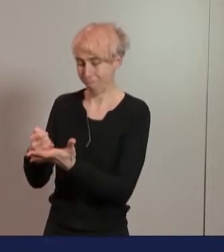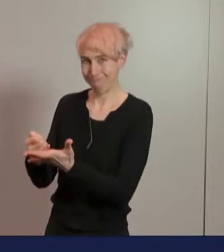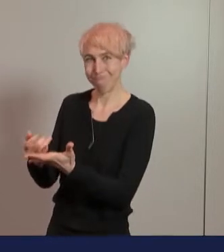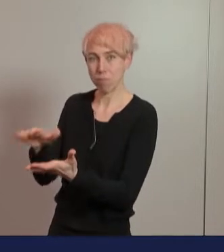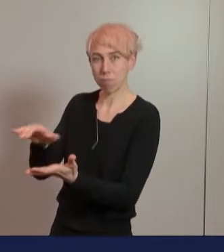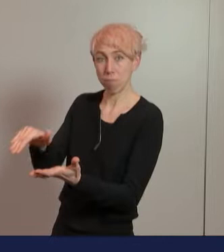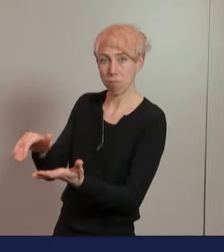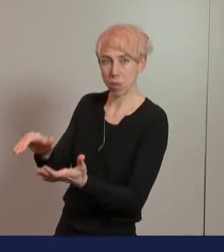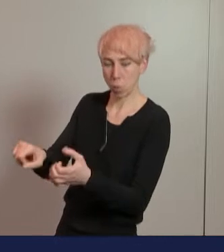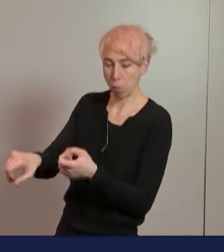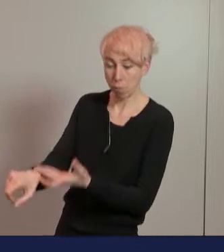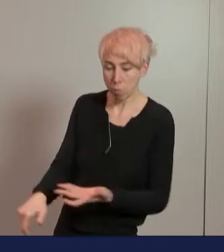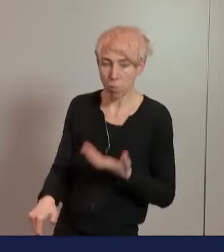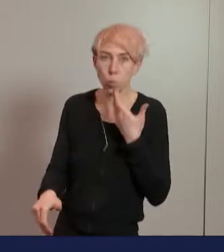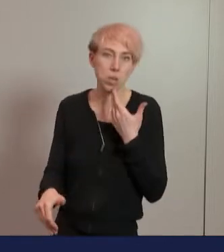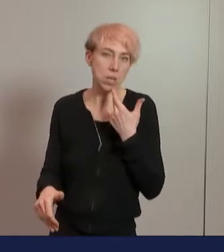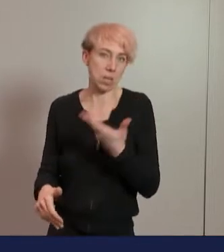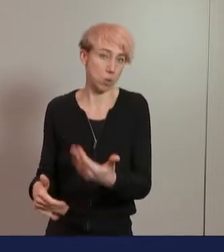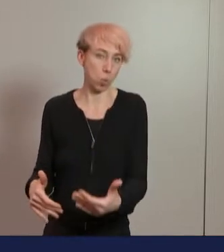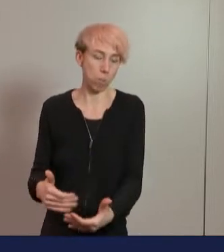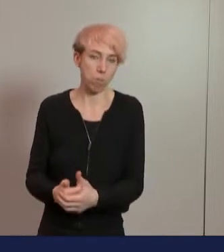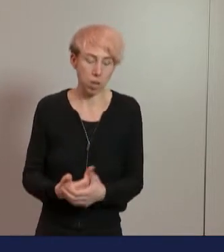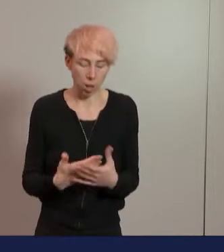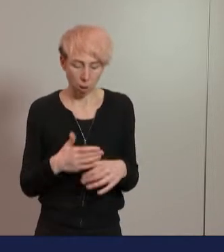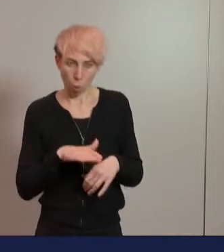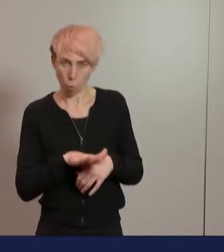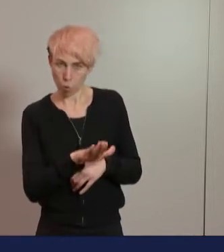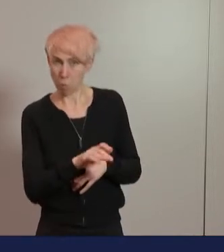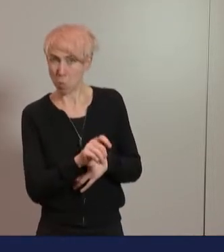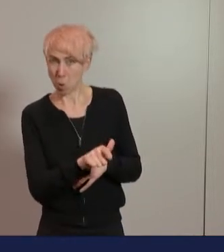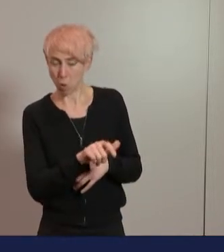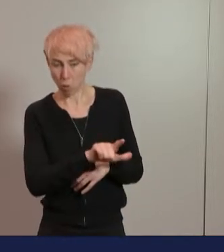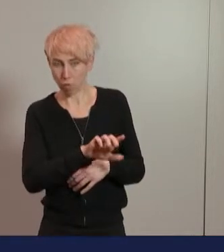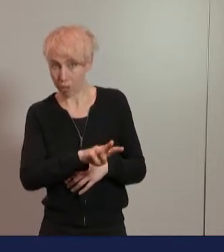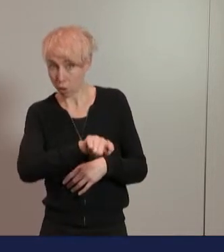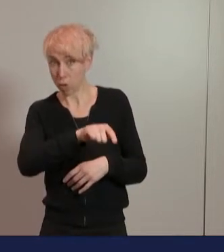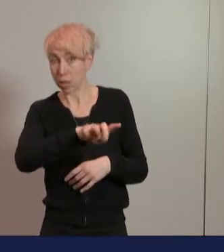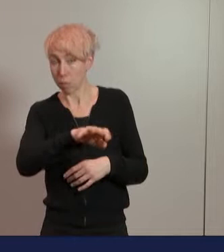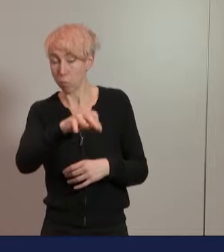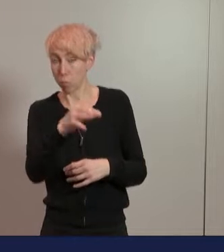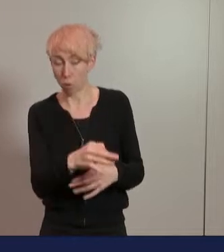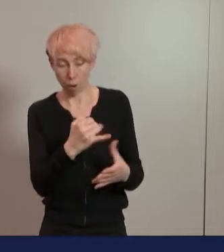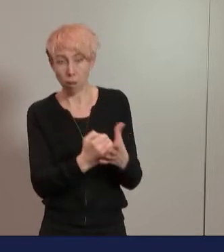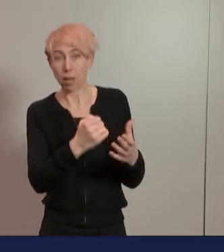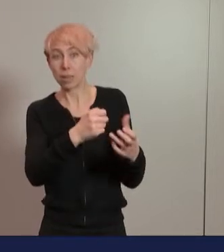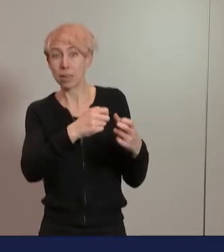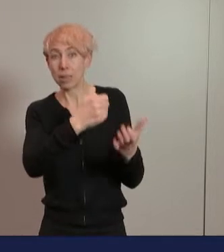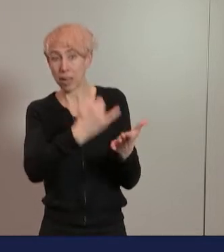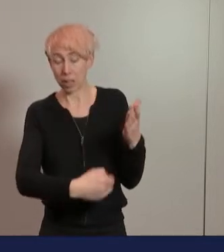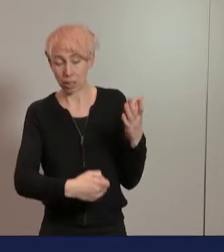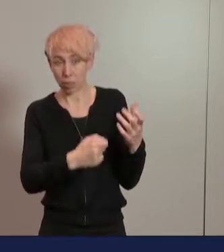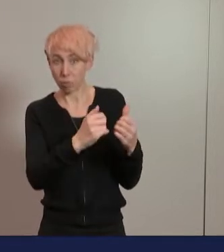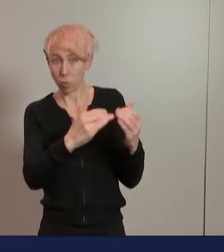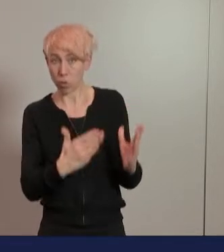à notre disposition. Cette augmentation modérée de 2,4% de la taxe foncière, soit une hausse d'un point, représente un